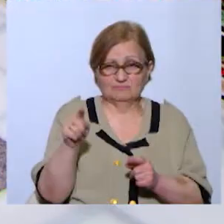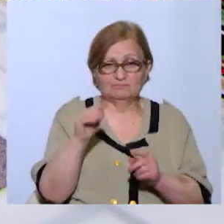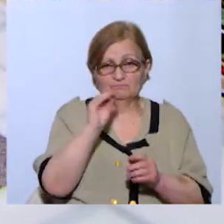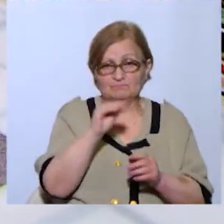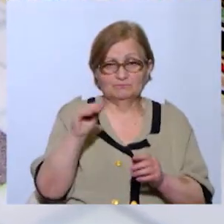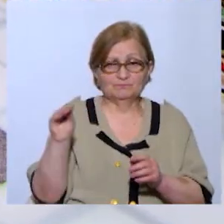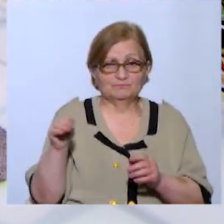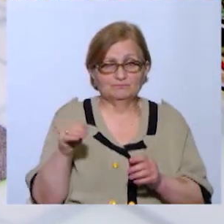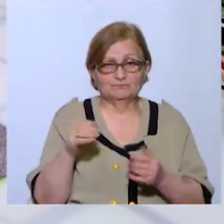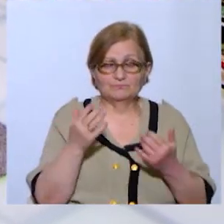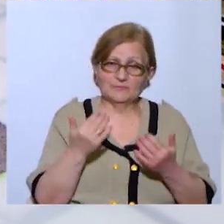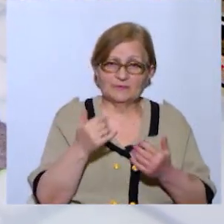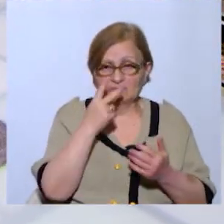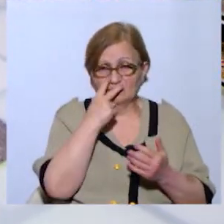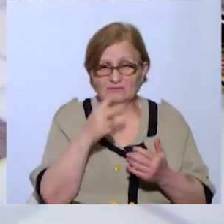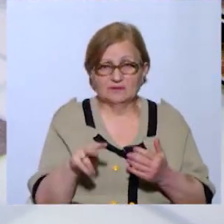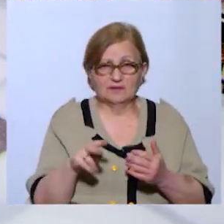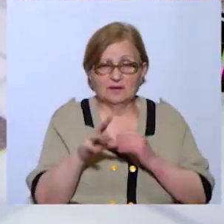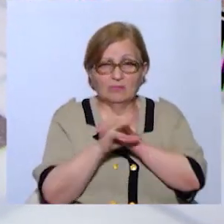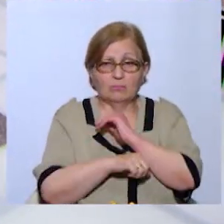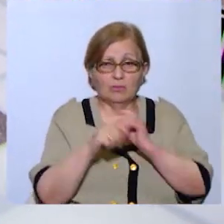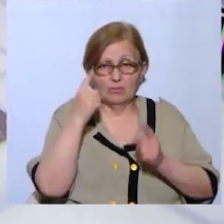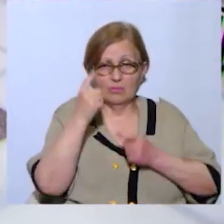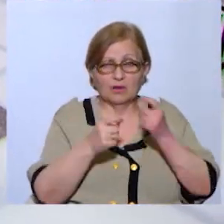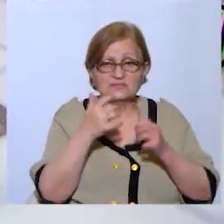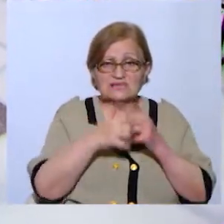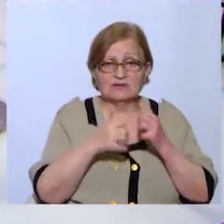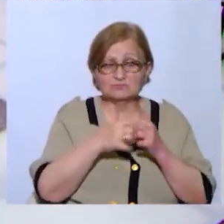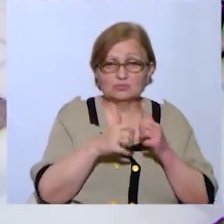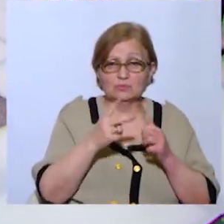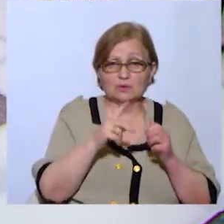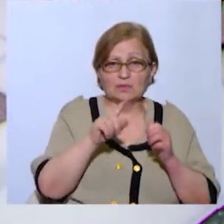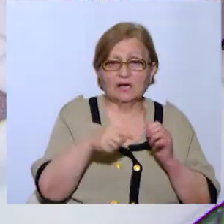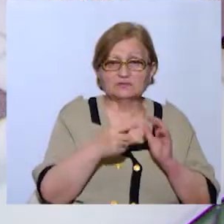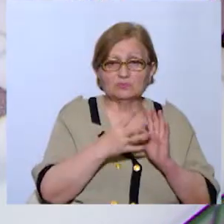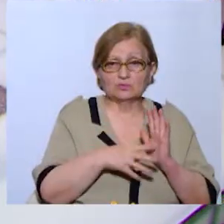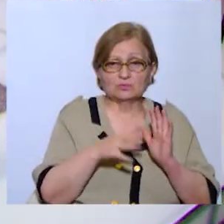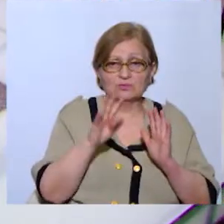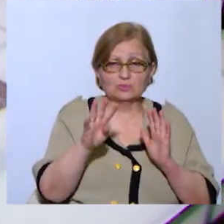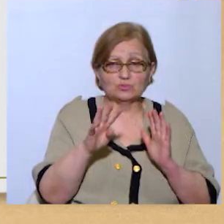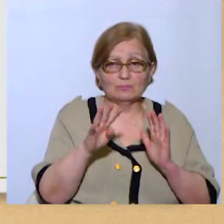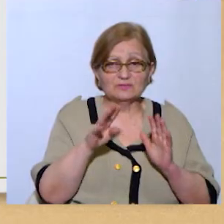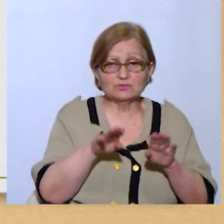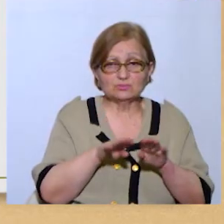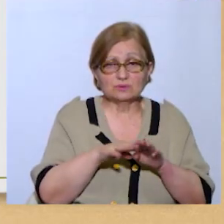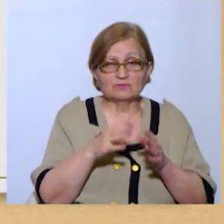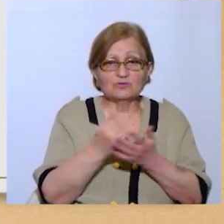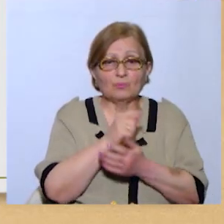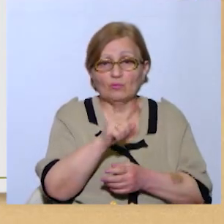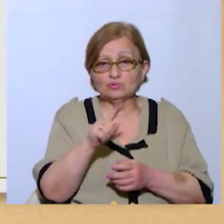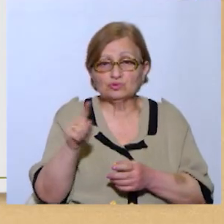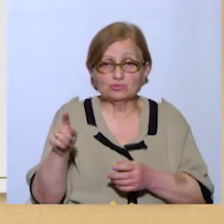ჩაწერა. მოდით ახლა ბოლო ინფორმაციით, რომ საშუალო 1.94 მიასედის ტოლია, ვიპოვოთ თითოეული ეს